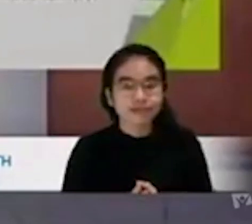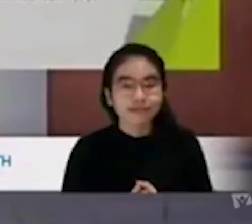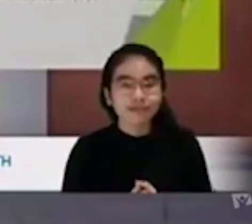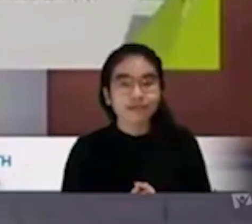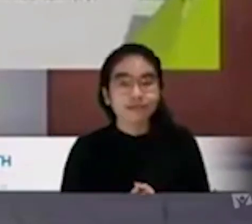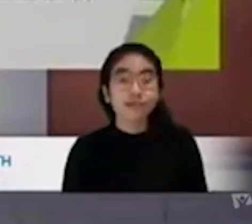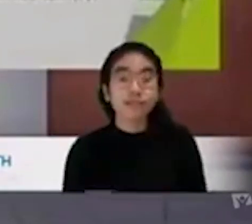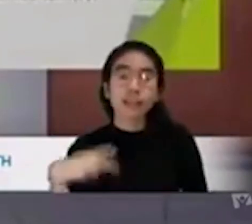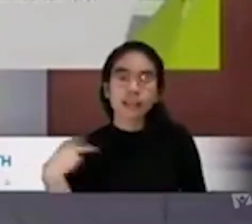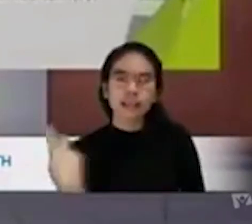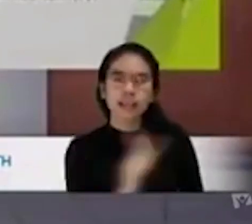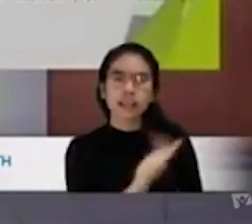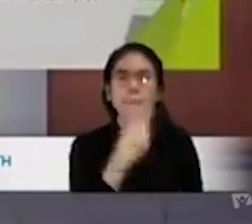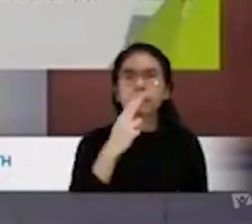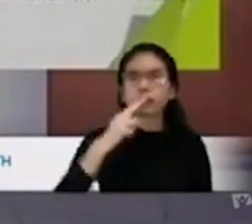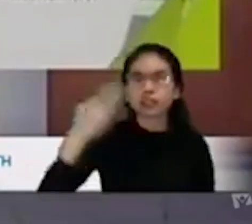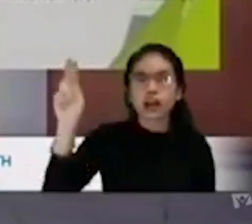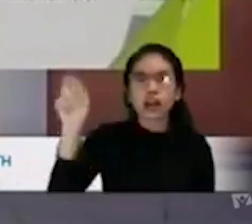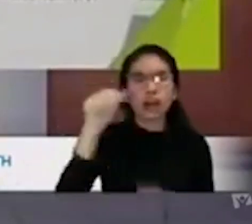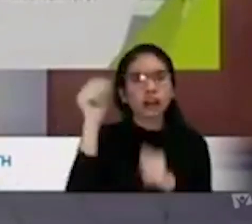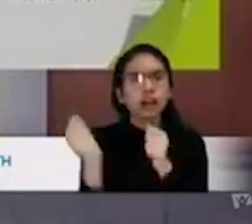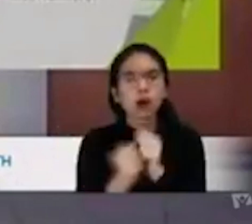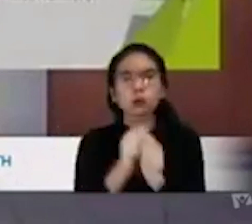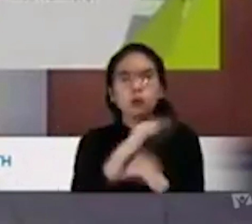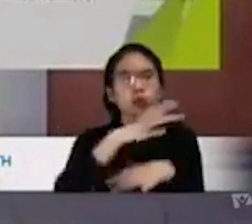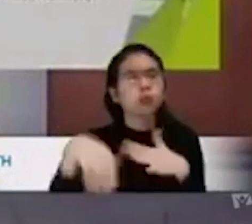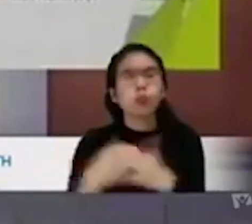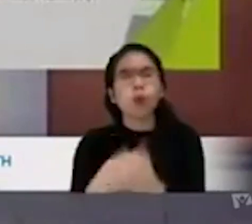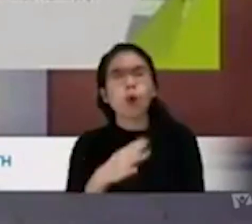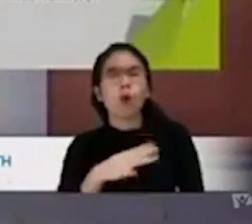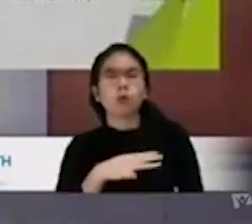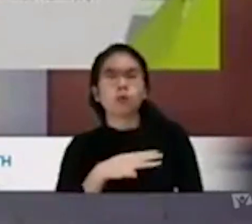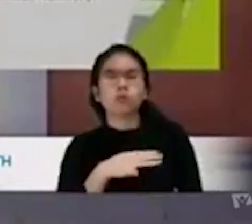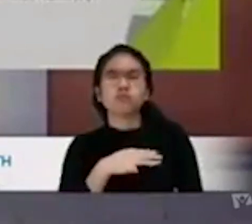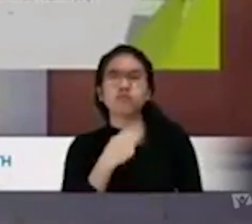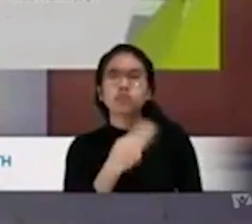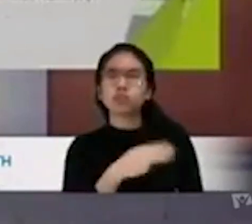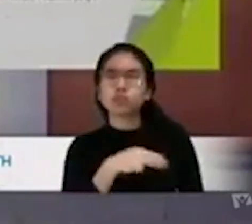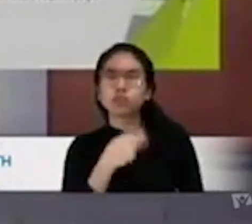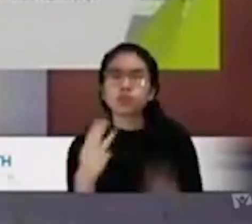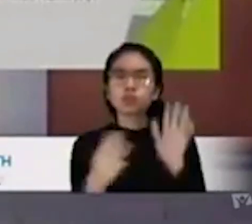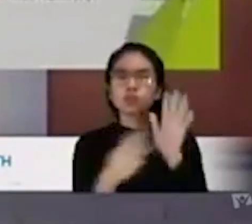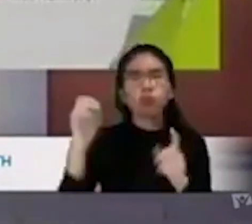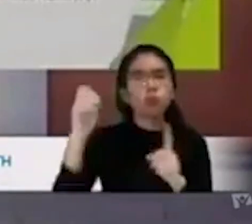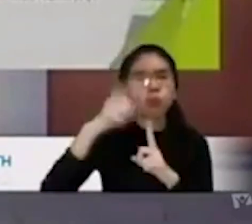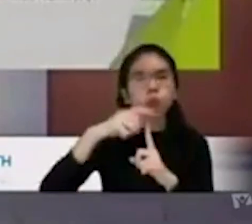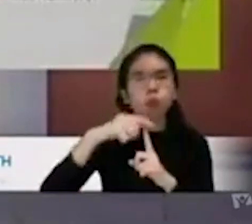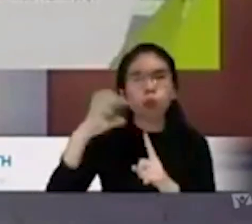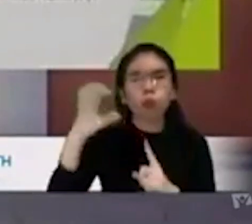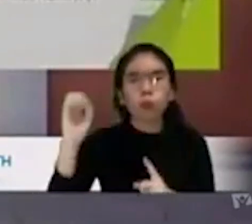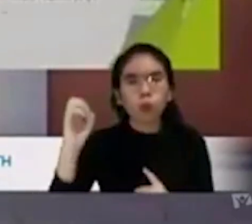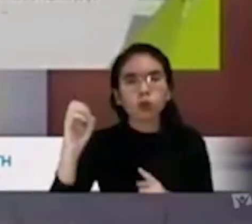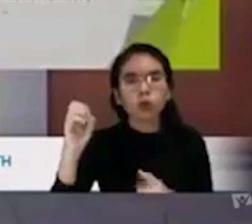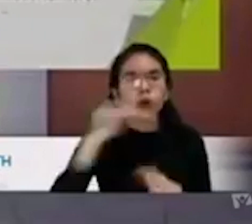semua visi, misi, moto, falsafah, budaya kerja yang dilakukan di Rumah Sakit